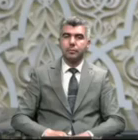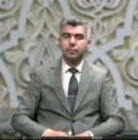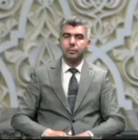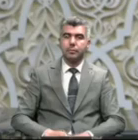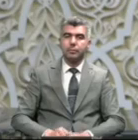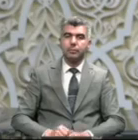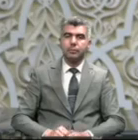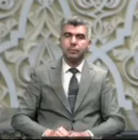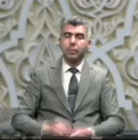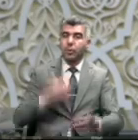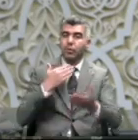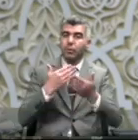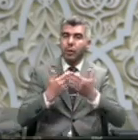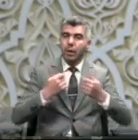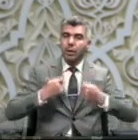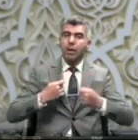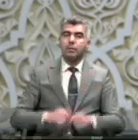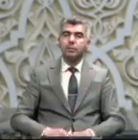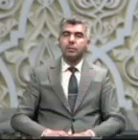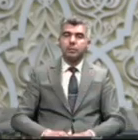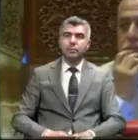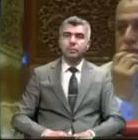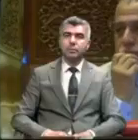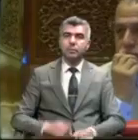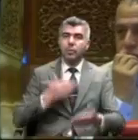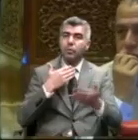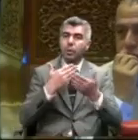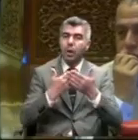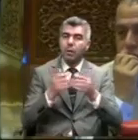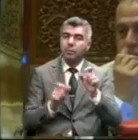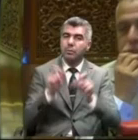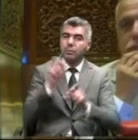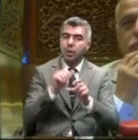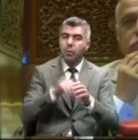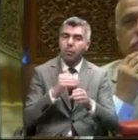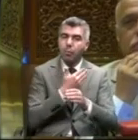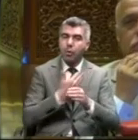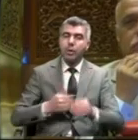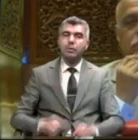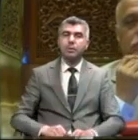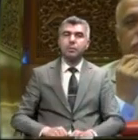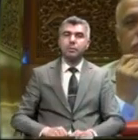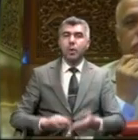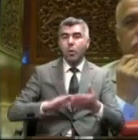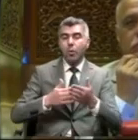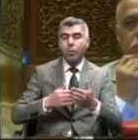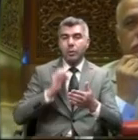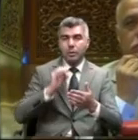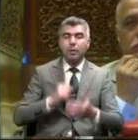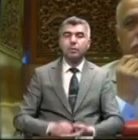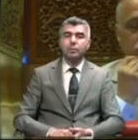شكرا السيد الرئيس شكرا للسيدات والساده المستشارين على التفاعلهم